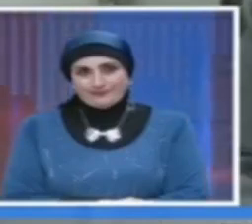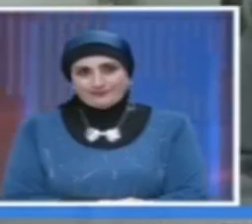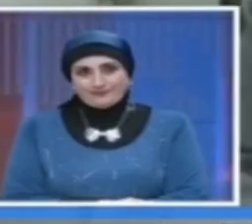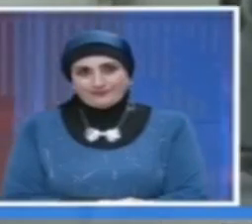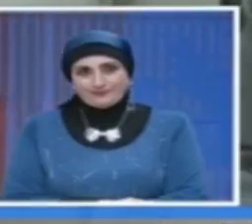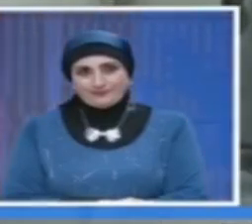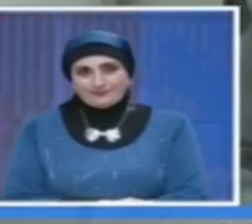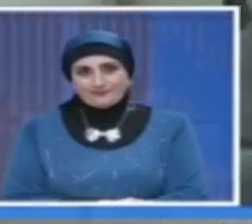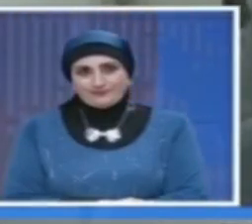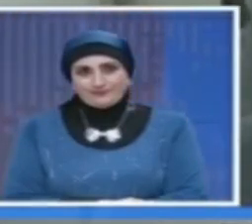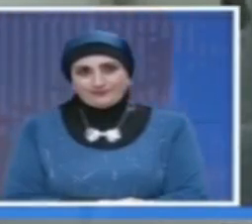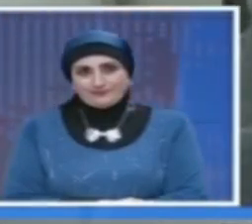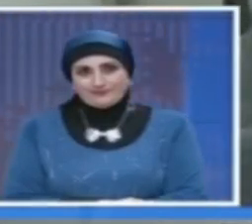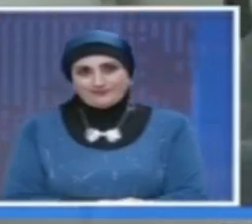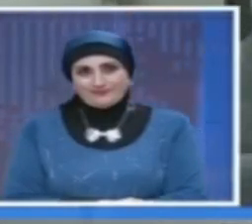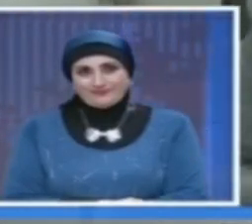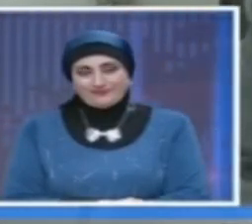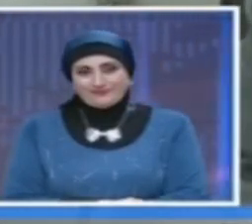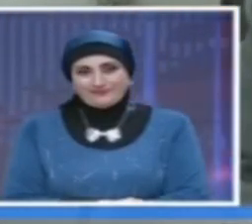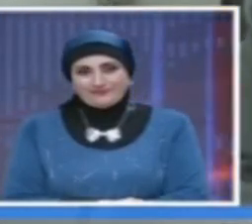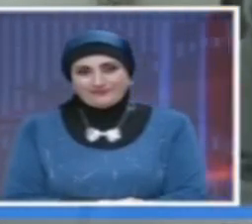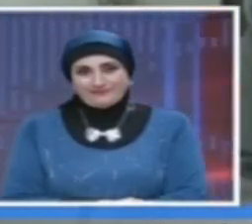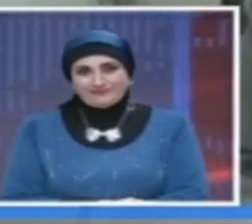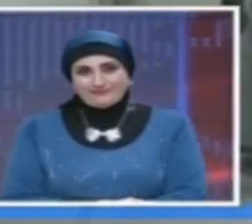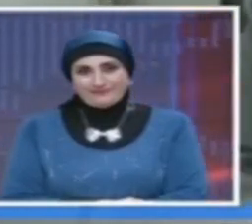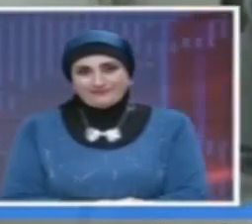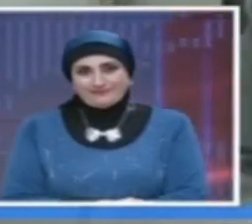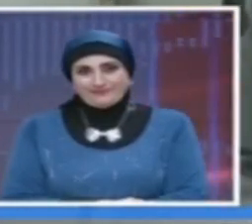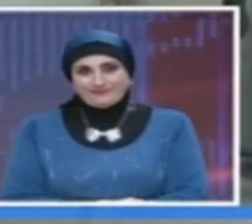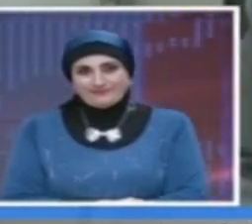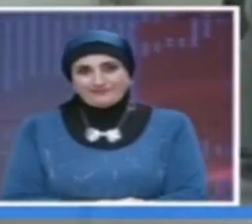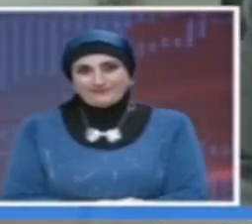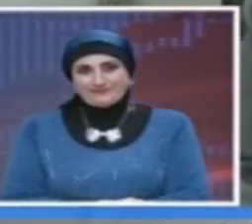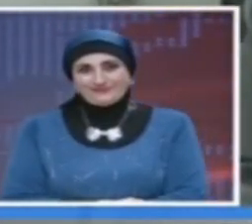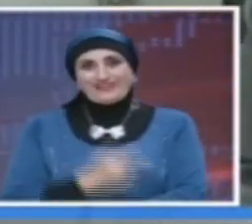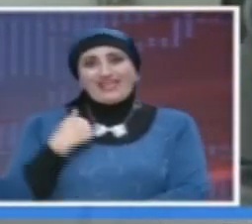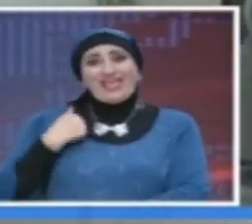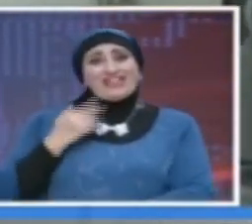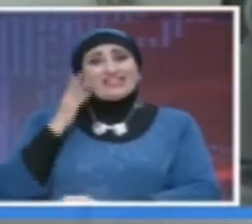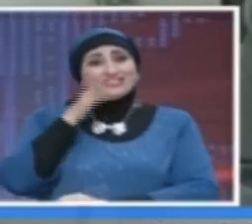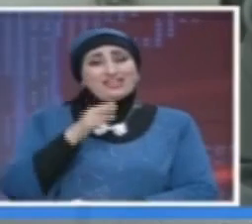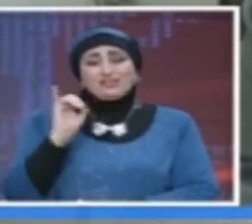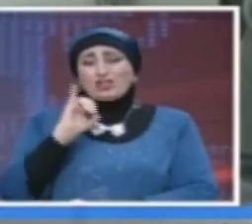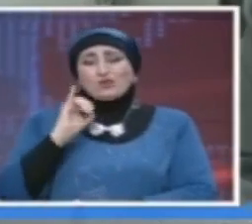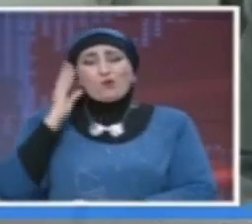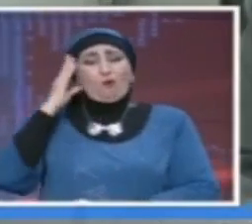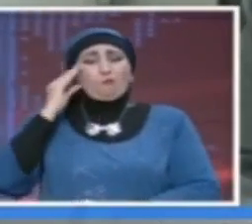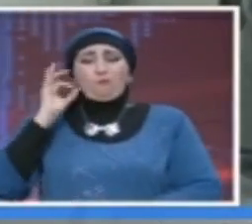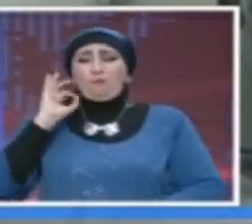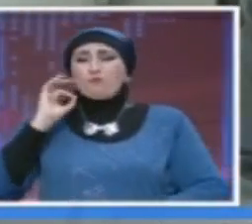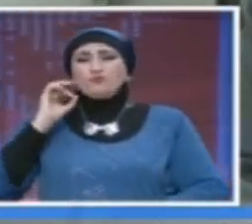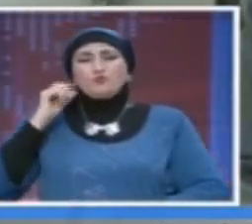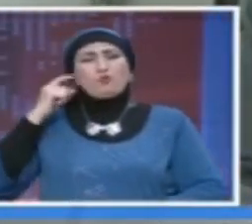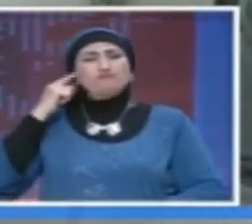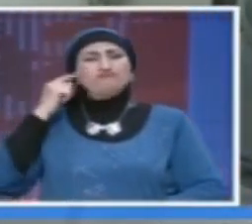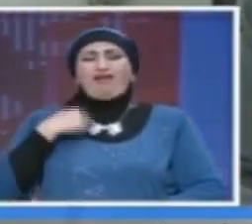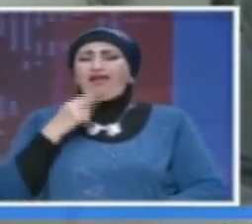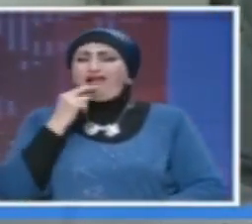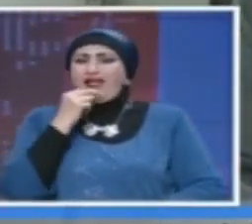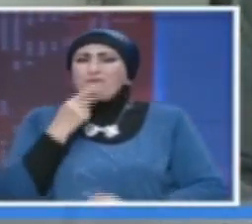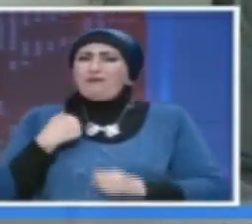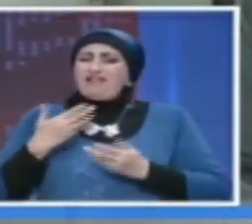زيارتي لي شخصيا هي نوع من الشرف الكبير الذي لا أعتقد